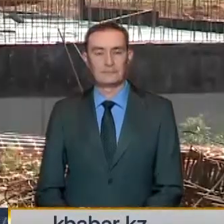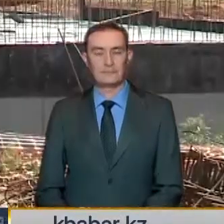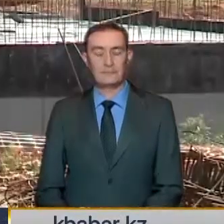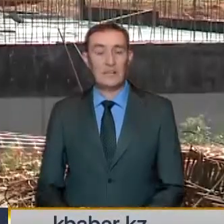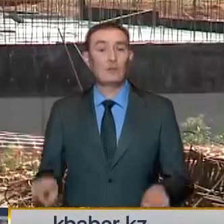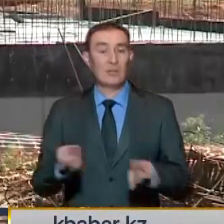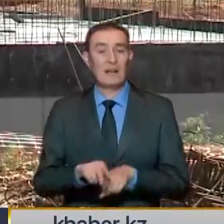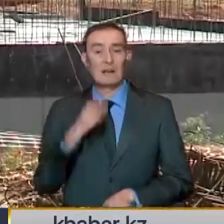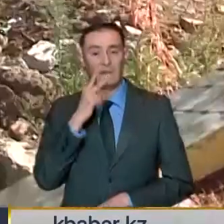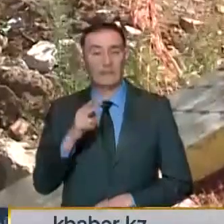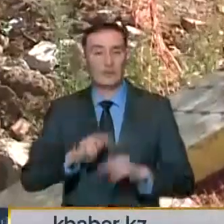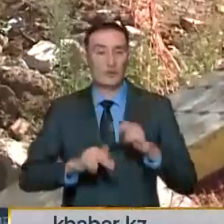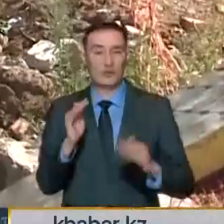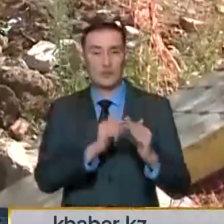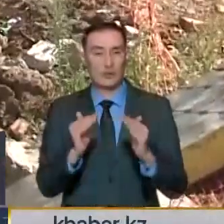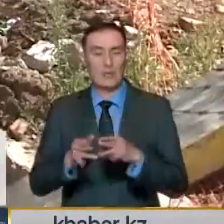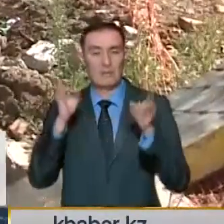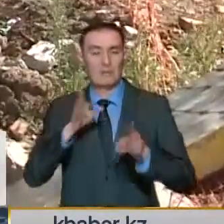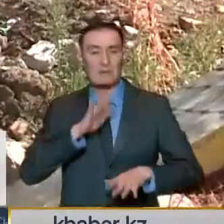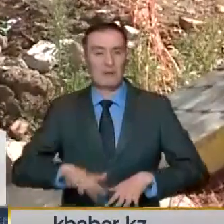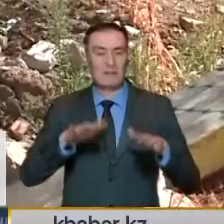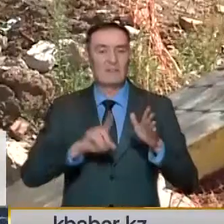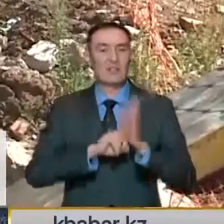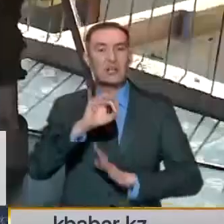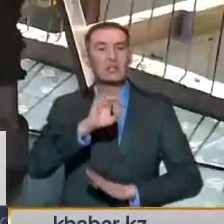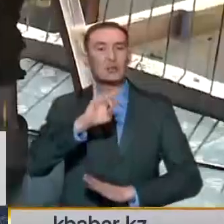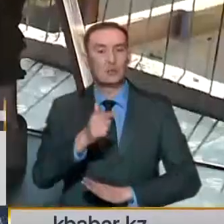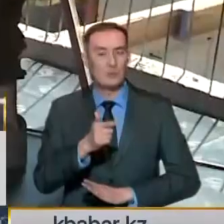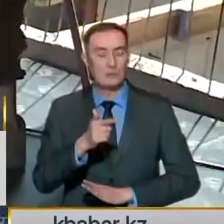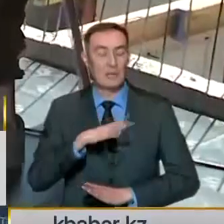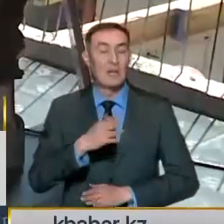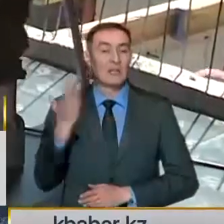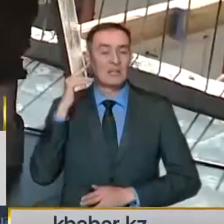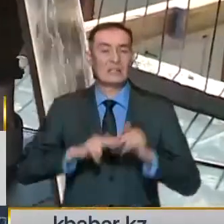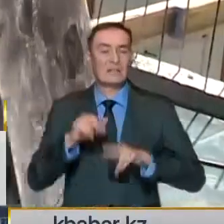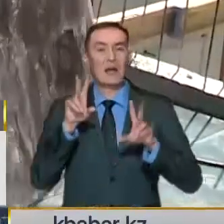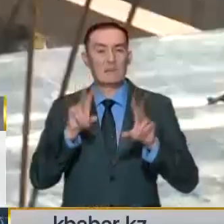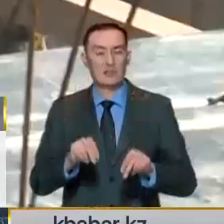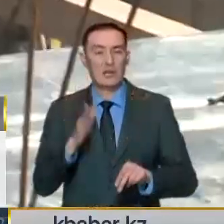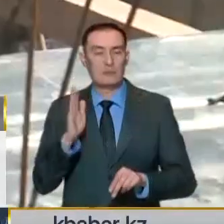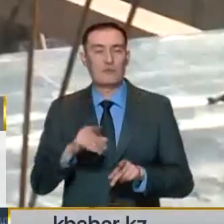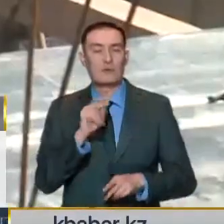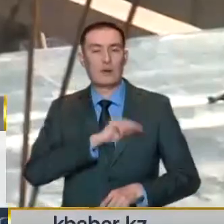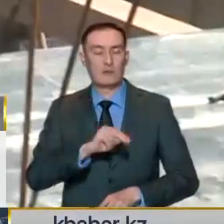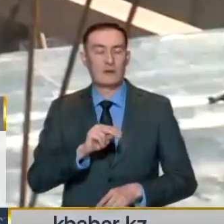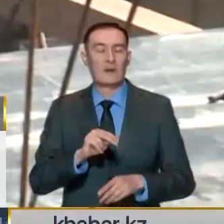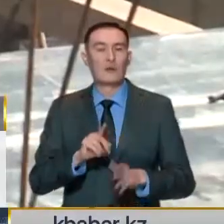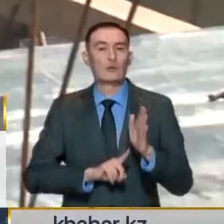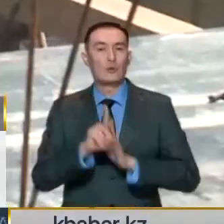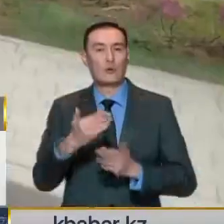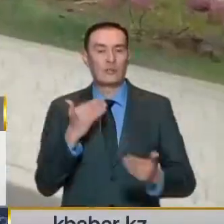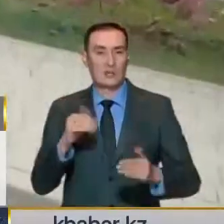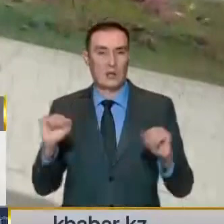Вот так выглядело строящееся жилье для пострадавших от паводка в начале июня в Аркалыке. Тогда строители обещали ввести его в эксплуатацию до наступления